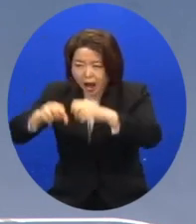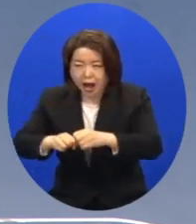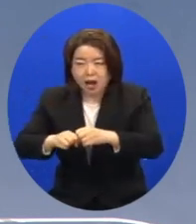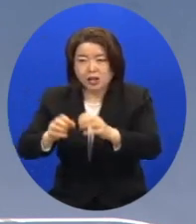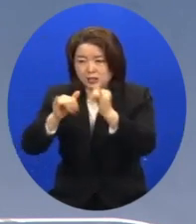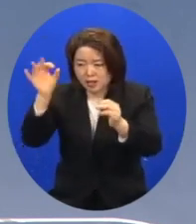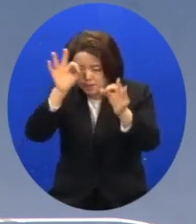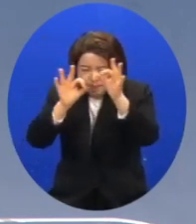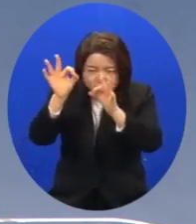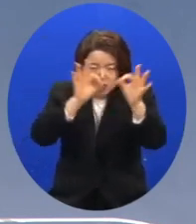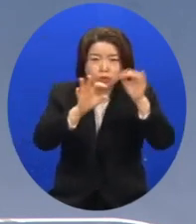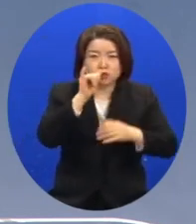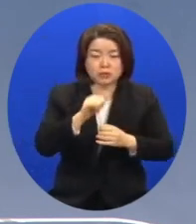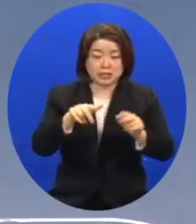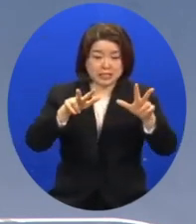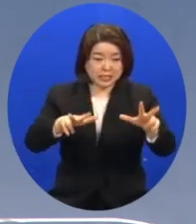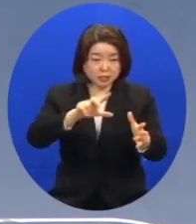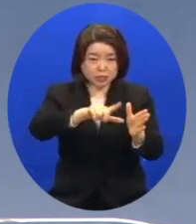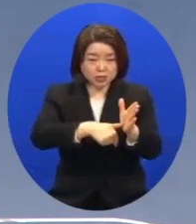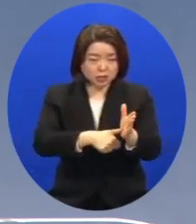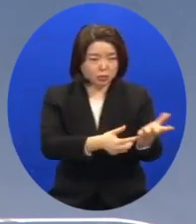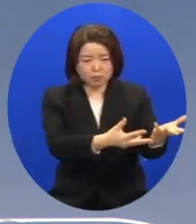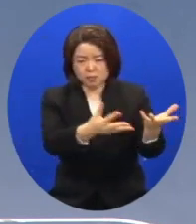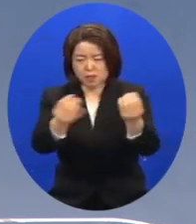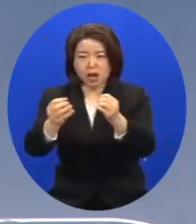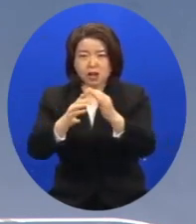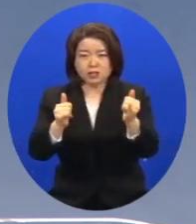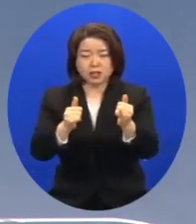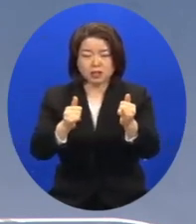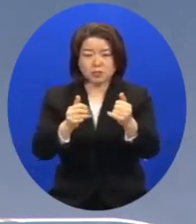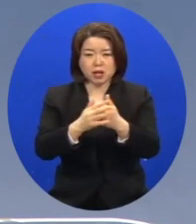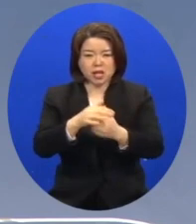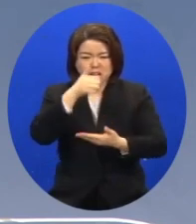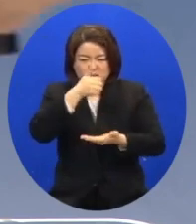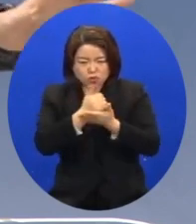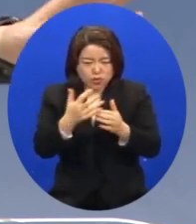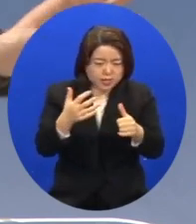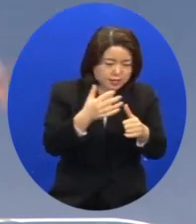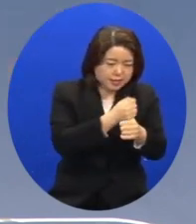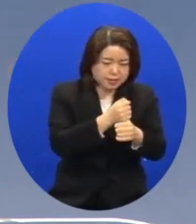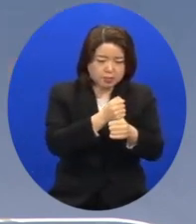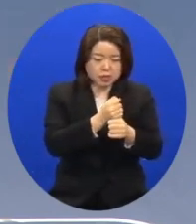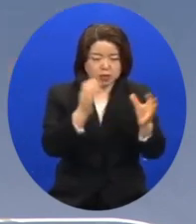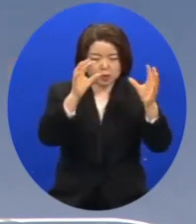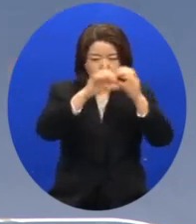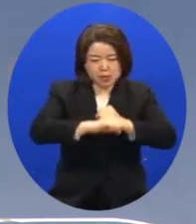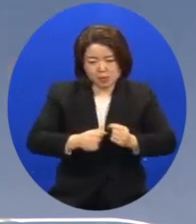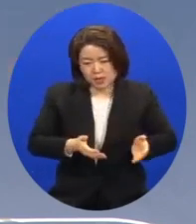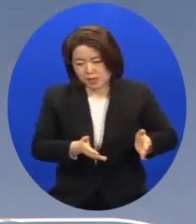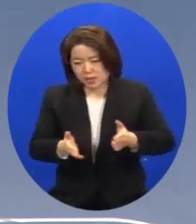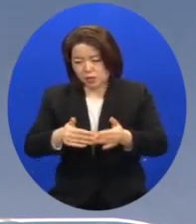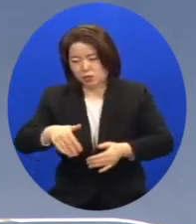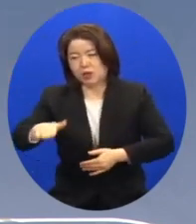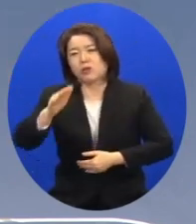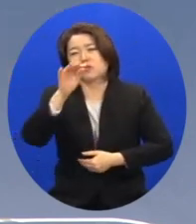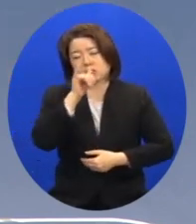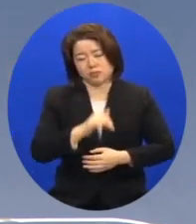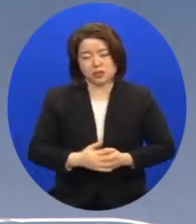지금도 지금 이 시간에도 얼마나 많은 사람들이 주에 사로잡혀서 멸망의 길로 가는지 몰라요